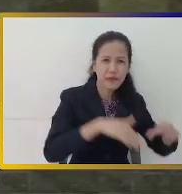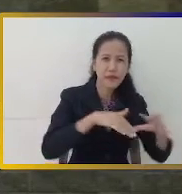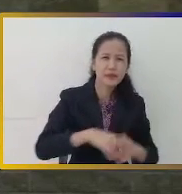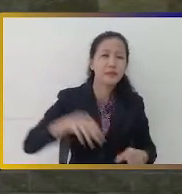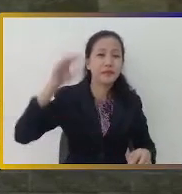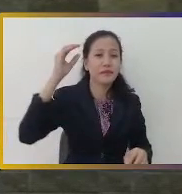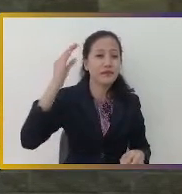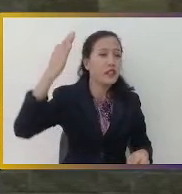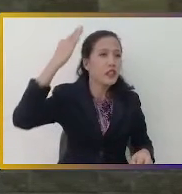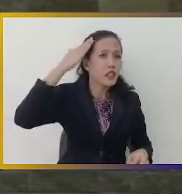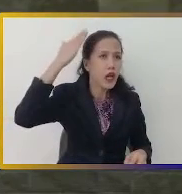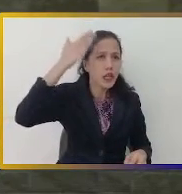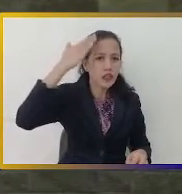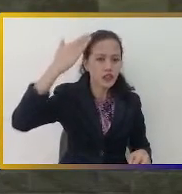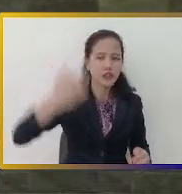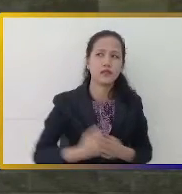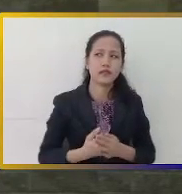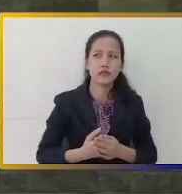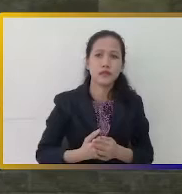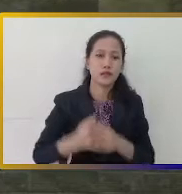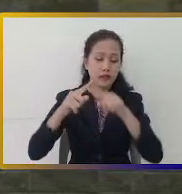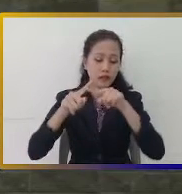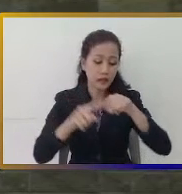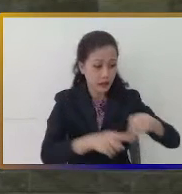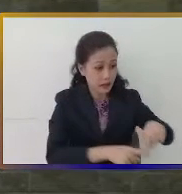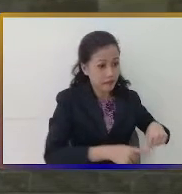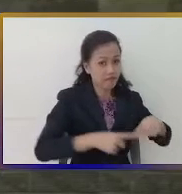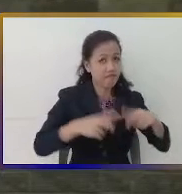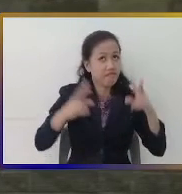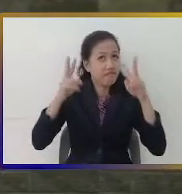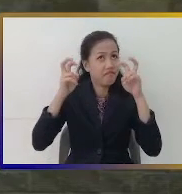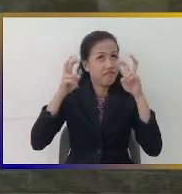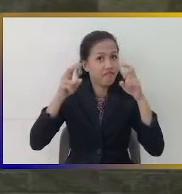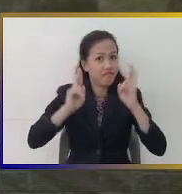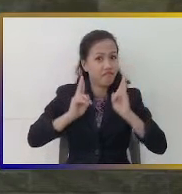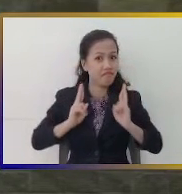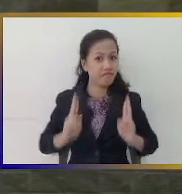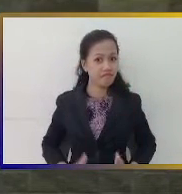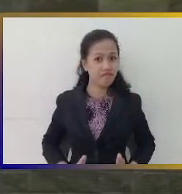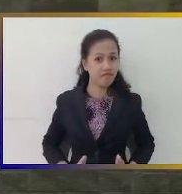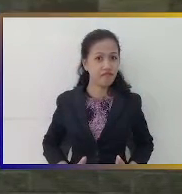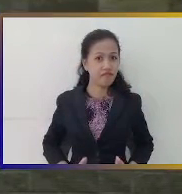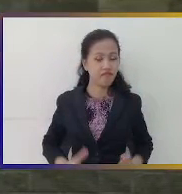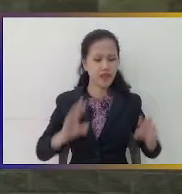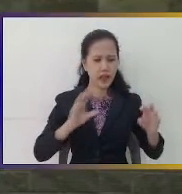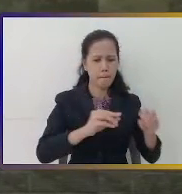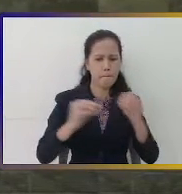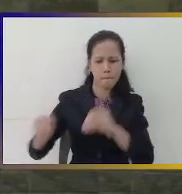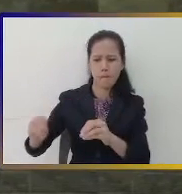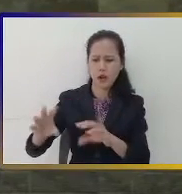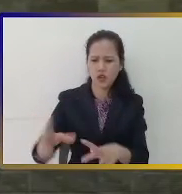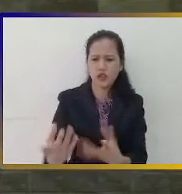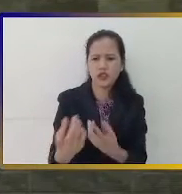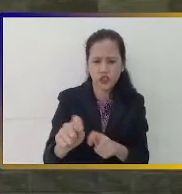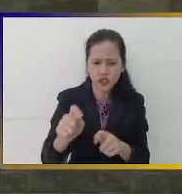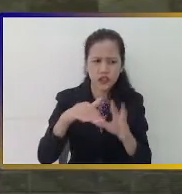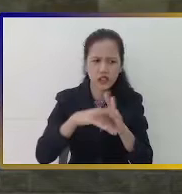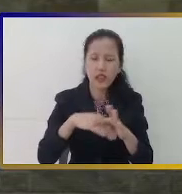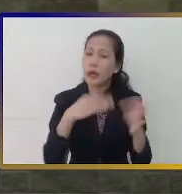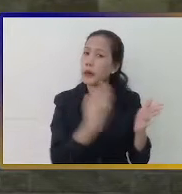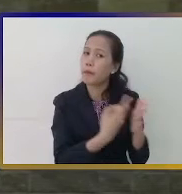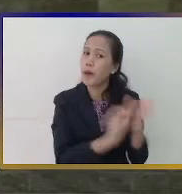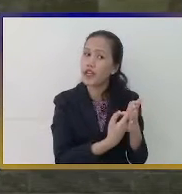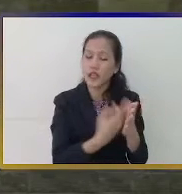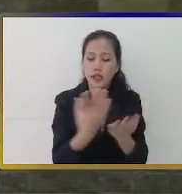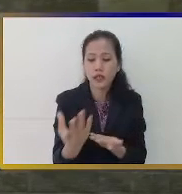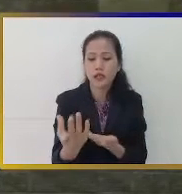talino. Nakasandal po sila sa health, kung tawagin po nila. They put their trust in their money.